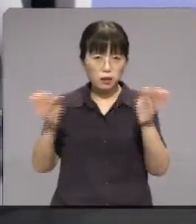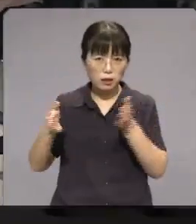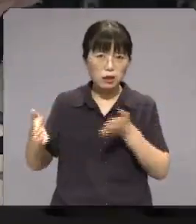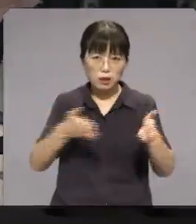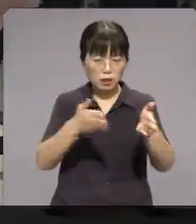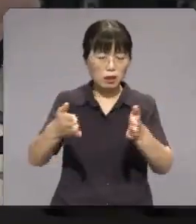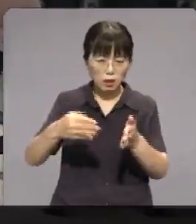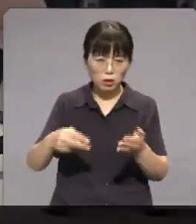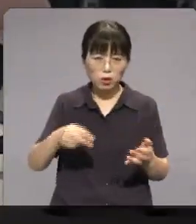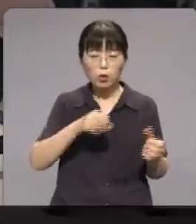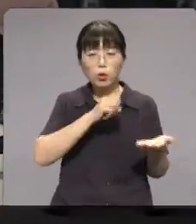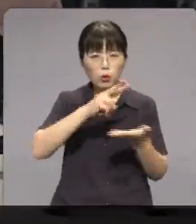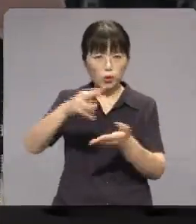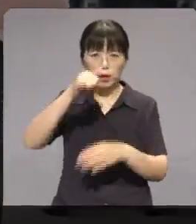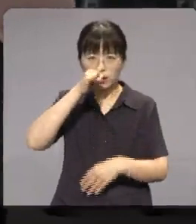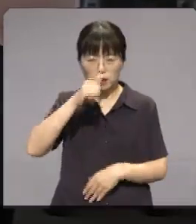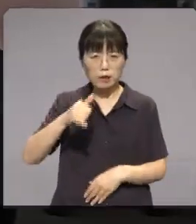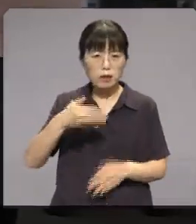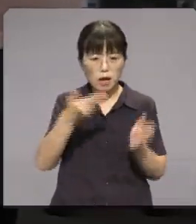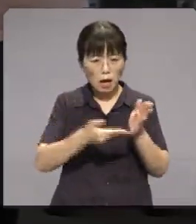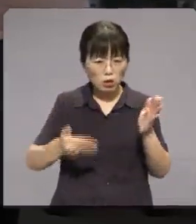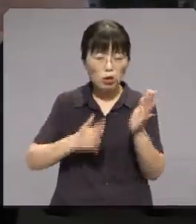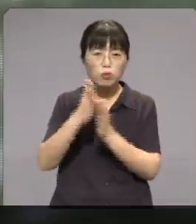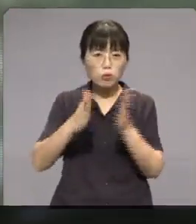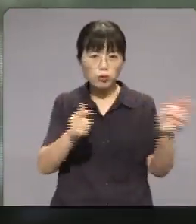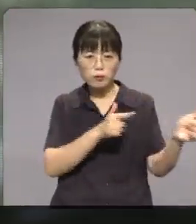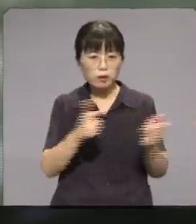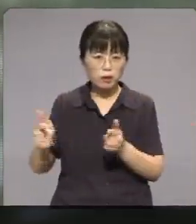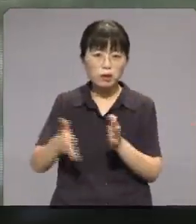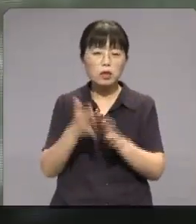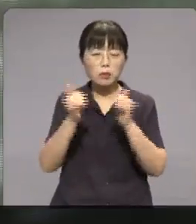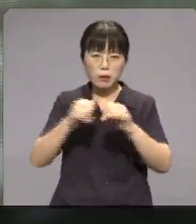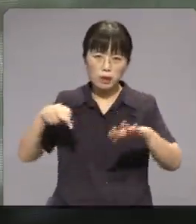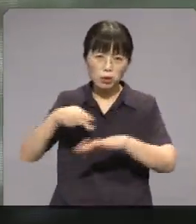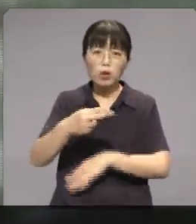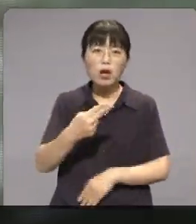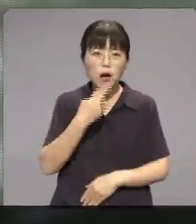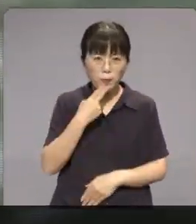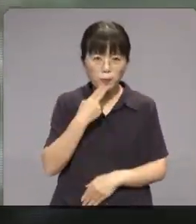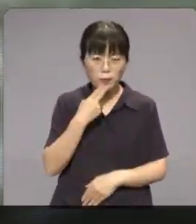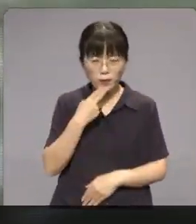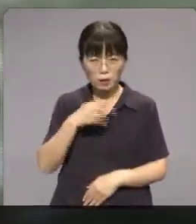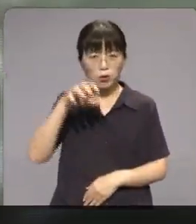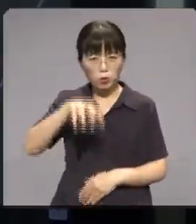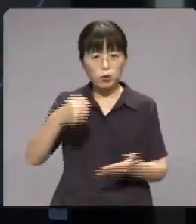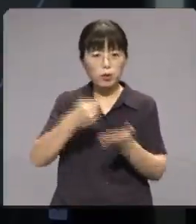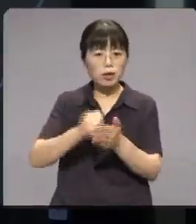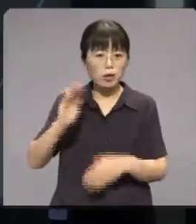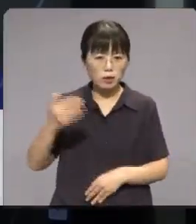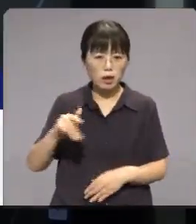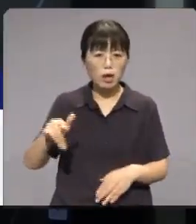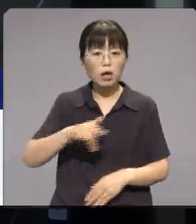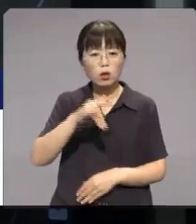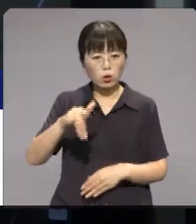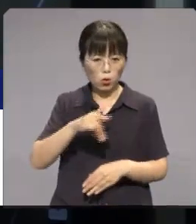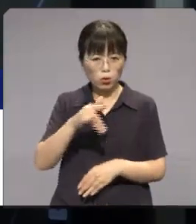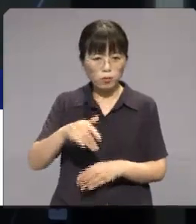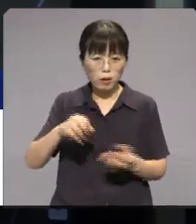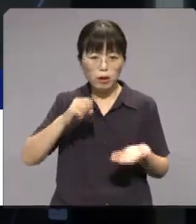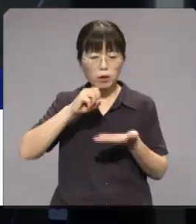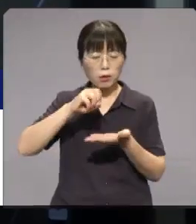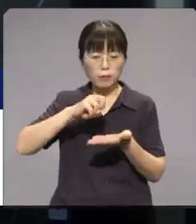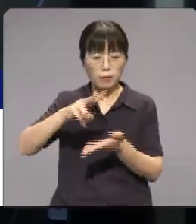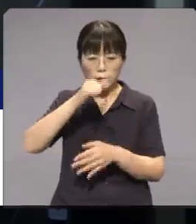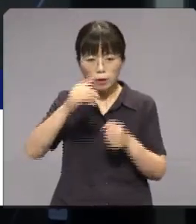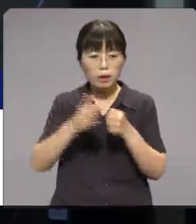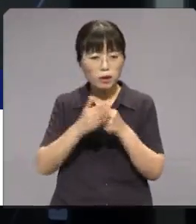방식입니다. 경로는 하천과 풀숲 위등 시민 통행이 없는 곳 위주로 설정됩니다. 도심에서 드론 배송을 운영을